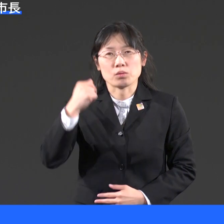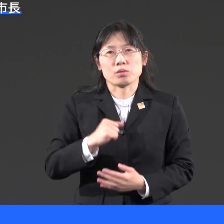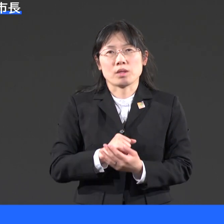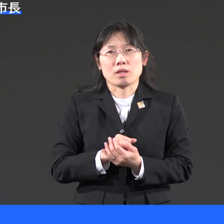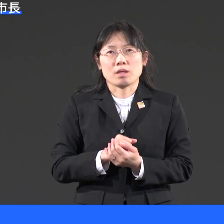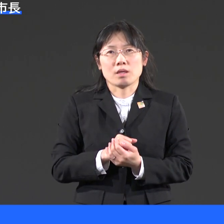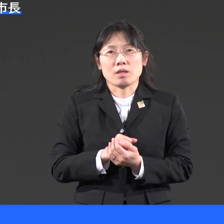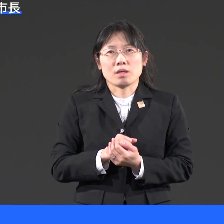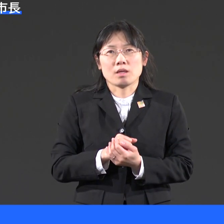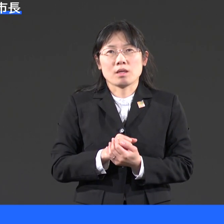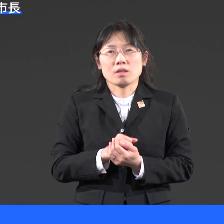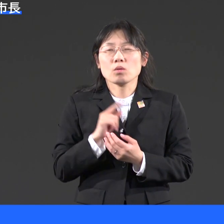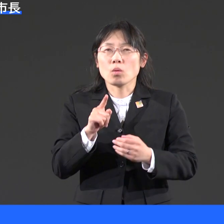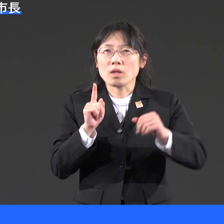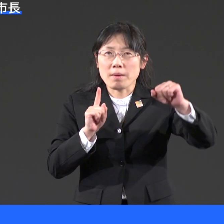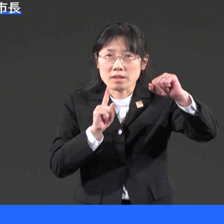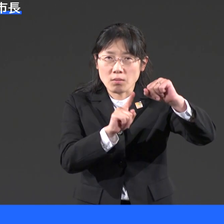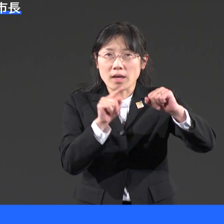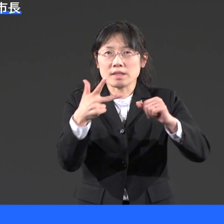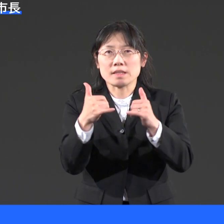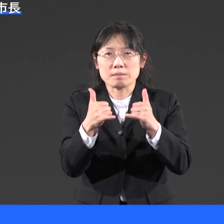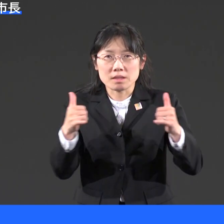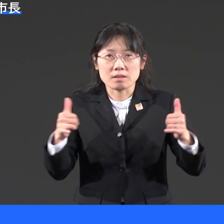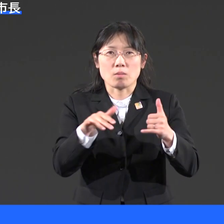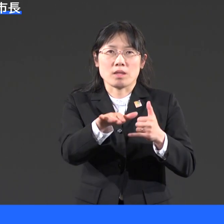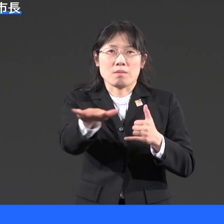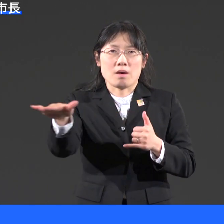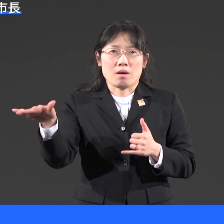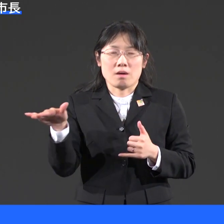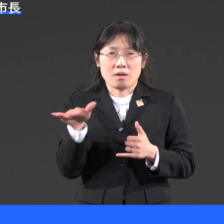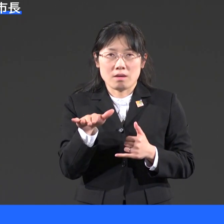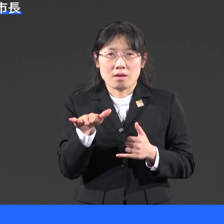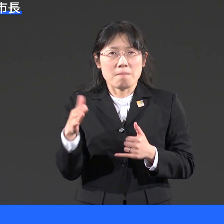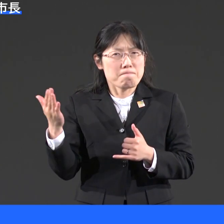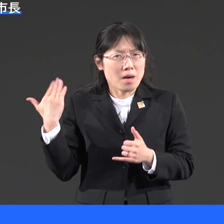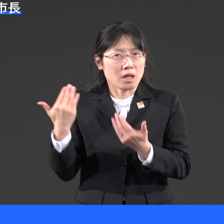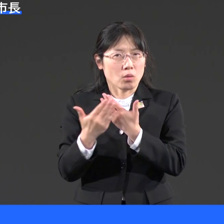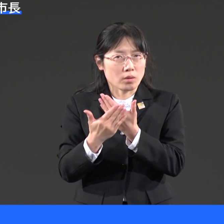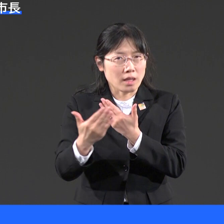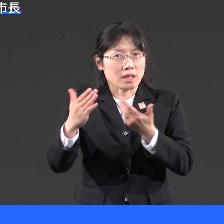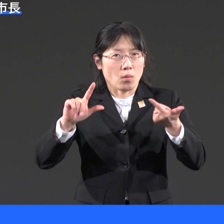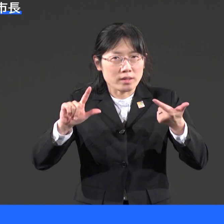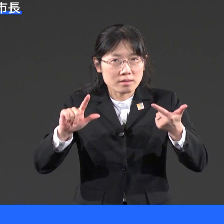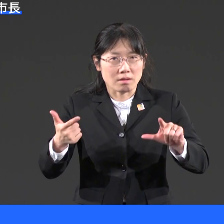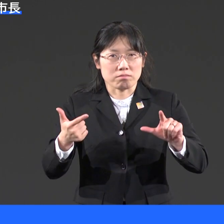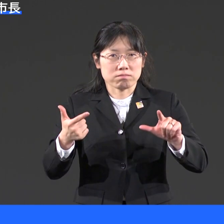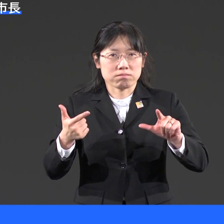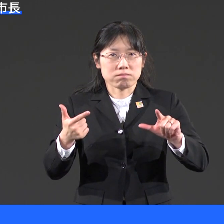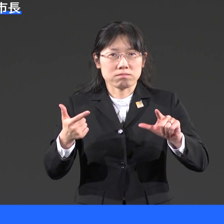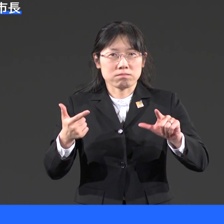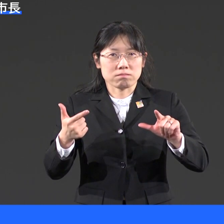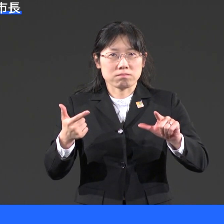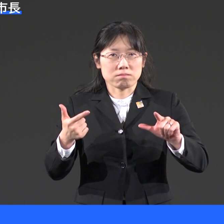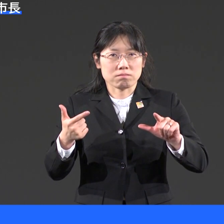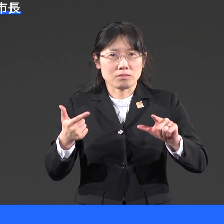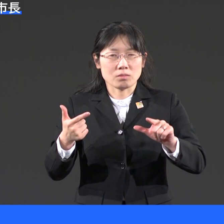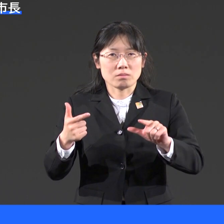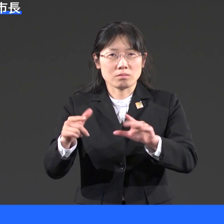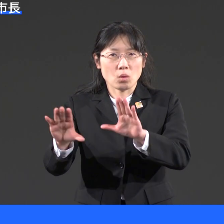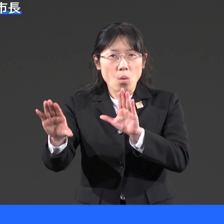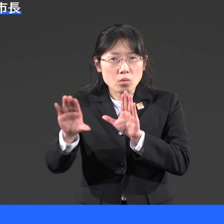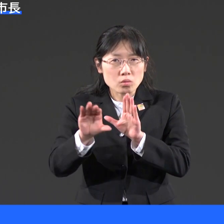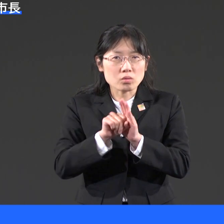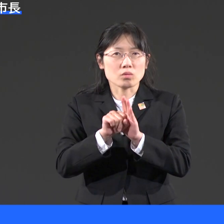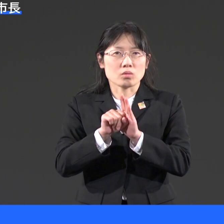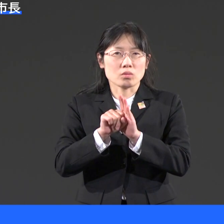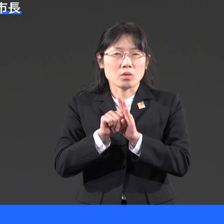そういう意味では市民の皆さんにこれまでの大会と違うんだということを感じてもらえるようなやは